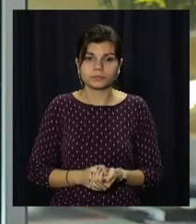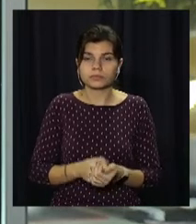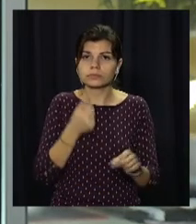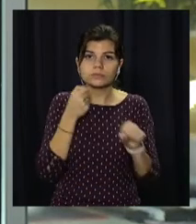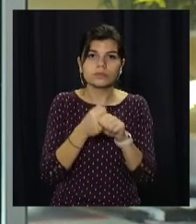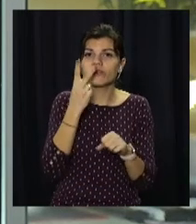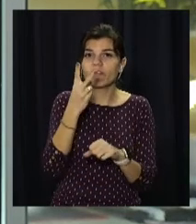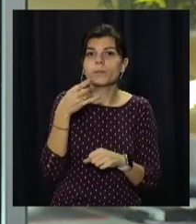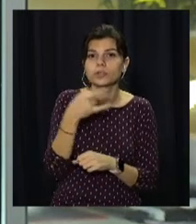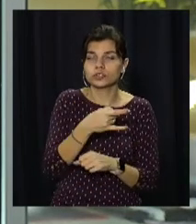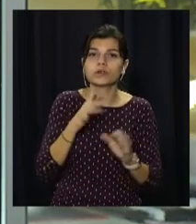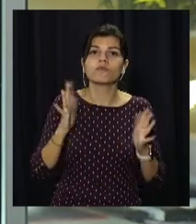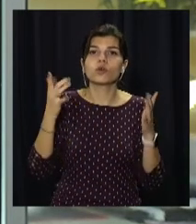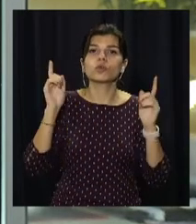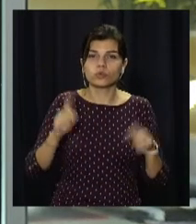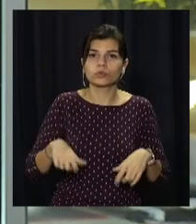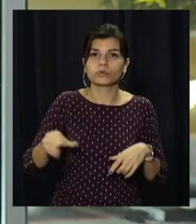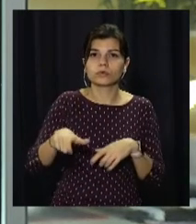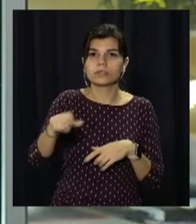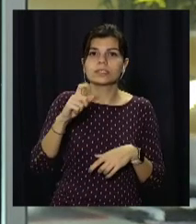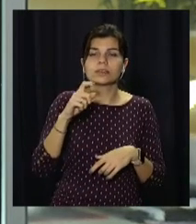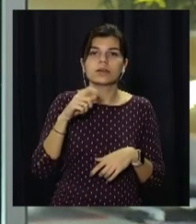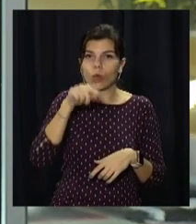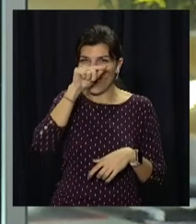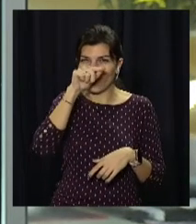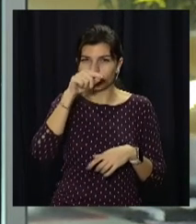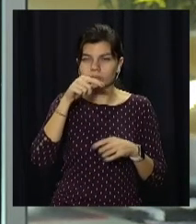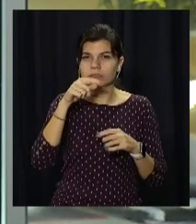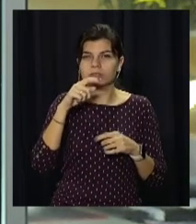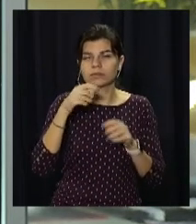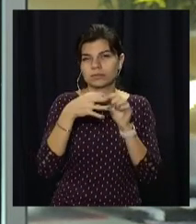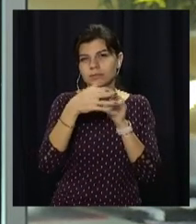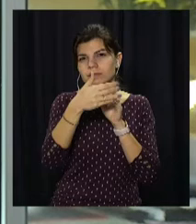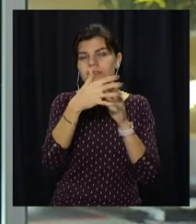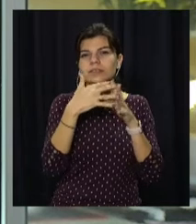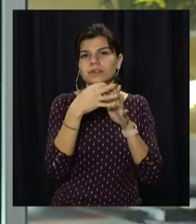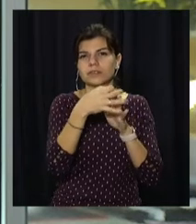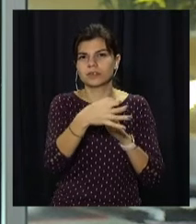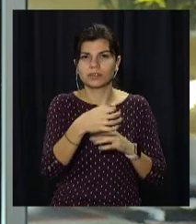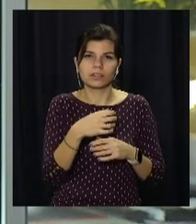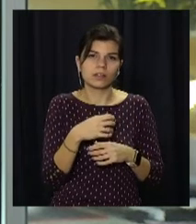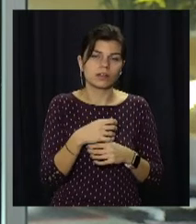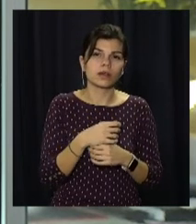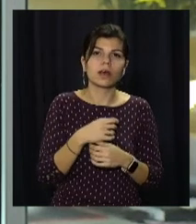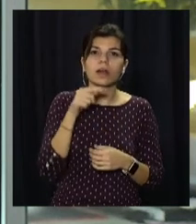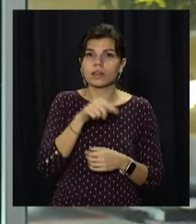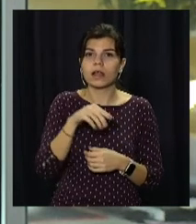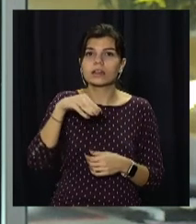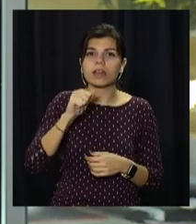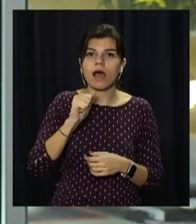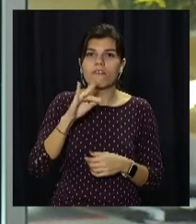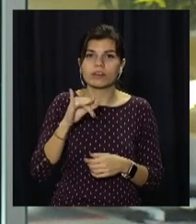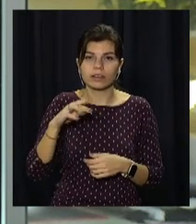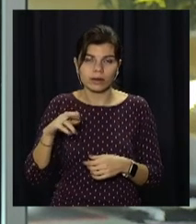Зіткнення двох автівок сталося і на автошляху Знам'янка-Луганське-Зварине. Поблизу селища Меліоративне зіткнулися Таврія та